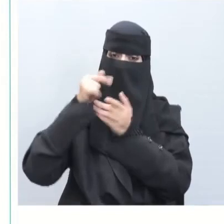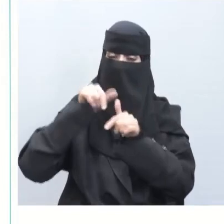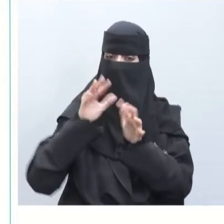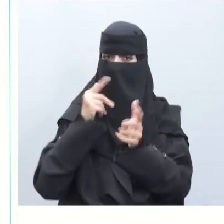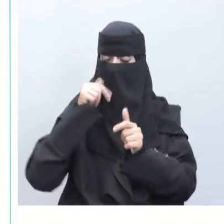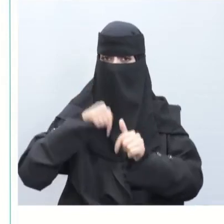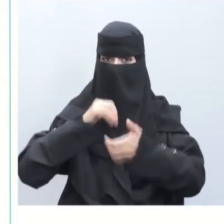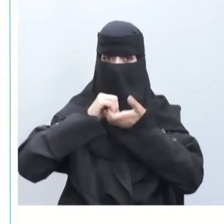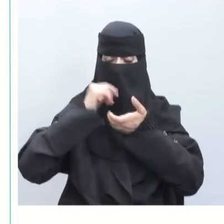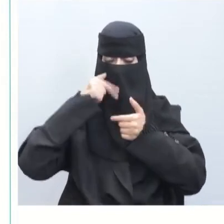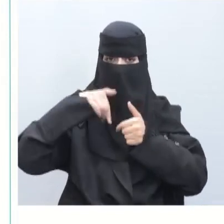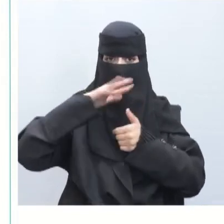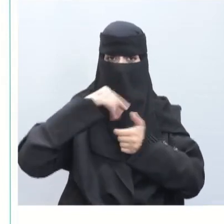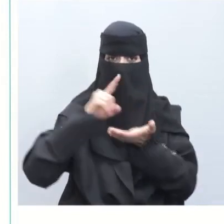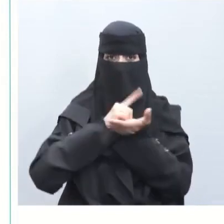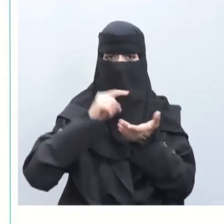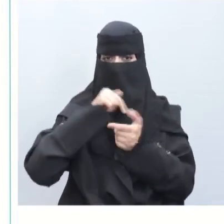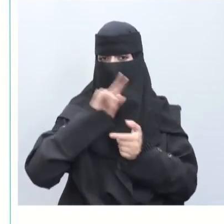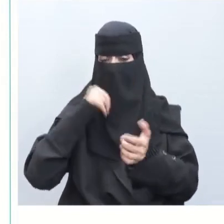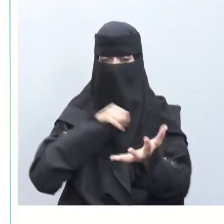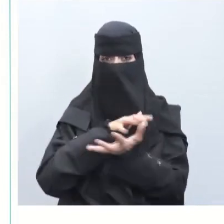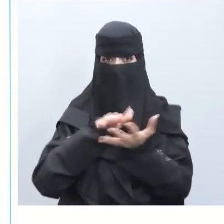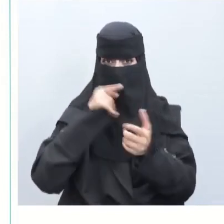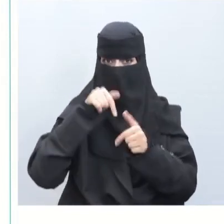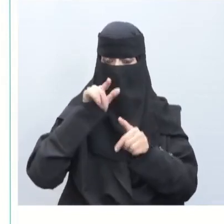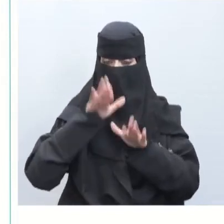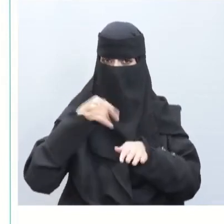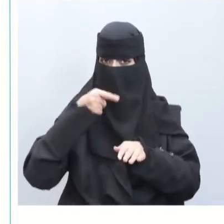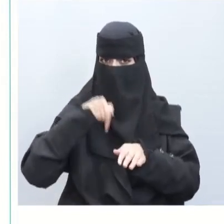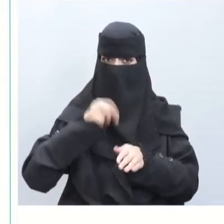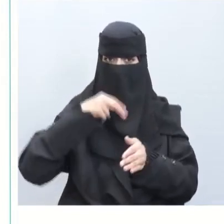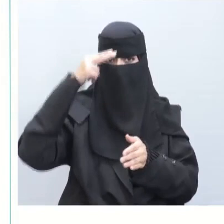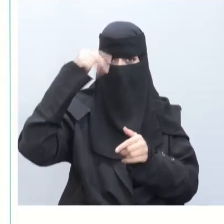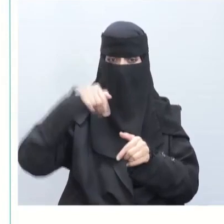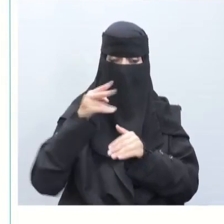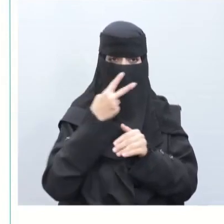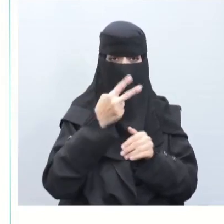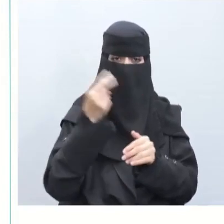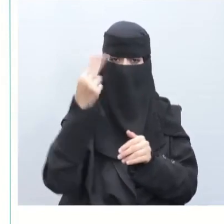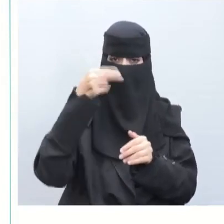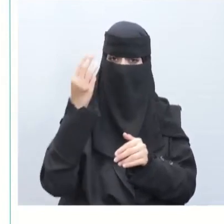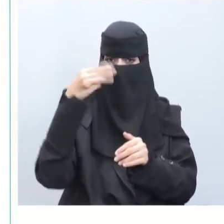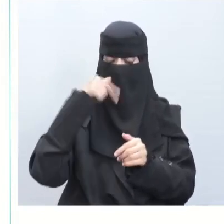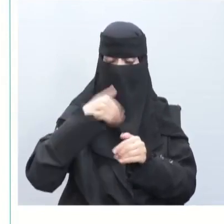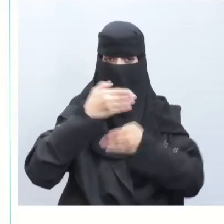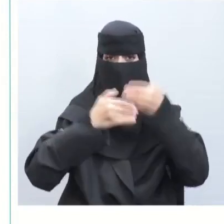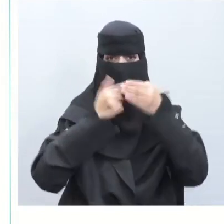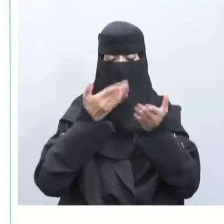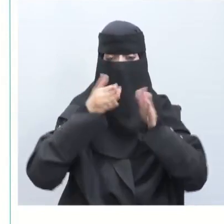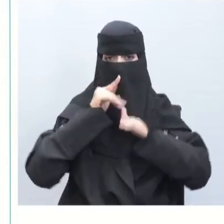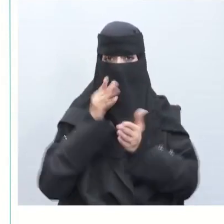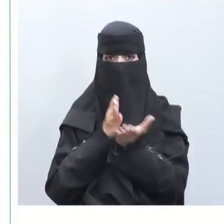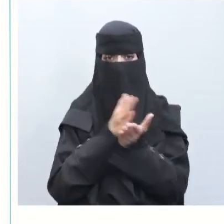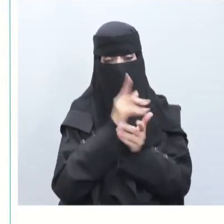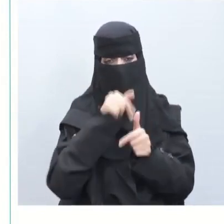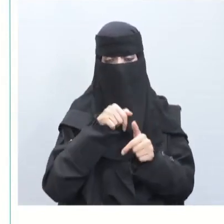تكون صديقه للبيئه وغير مضره وذكرنا ايضا المملكه في رؤيتها 20 30 انشات اكثر من جهه